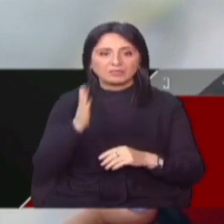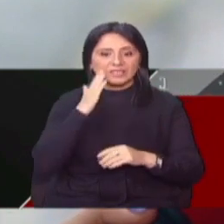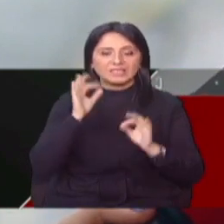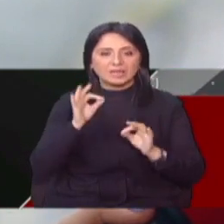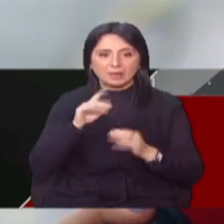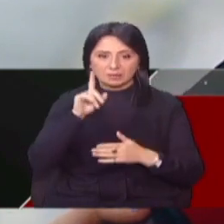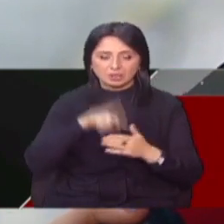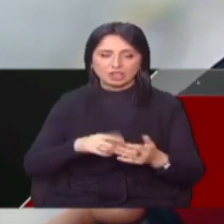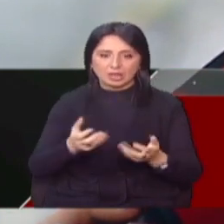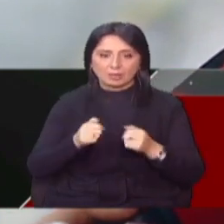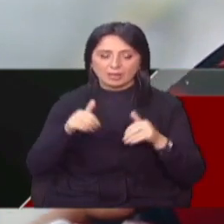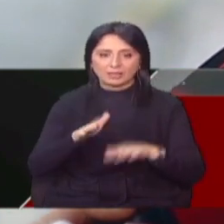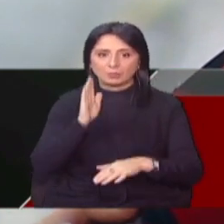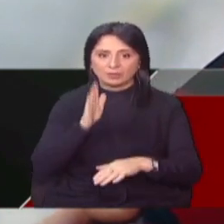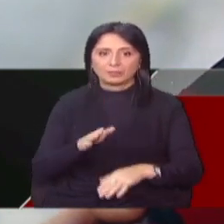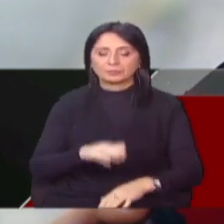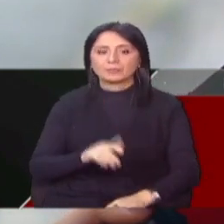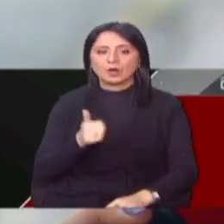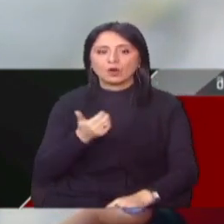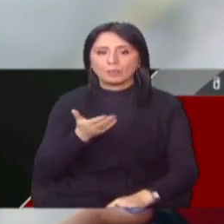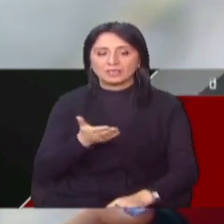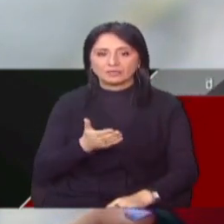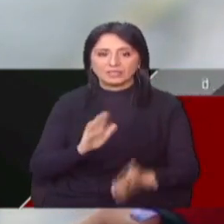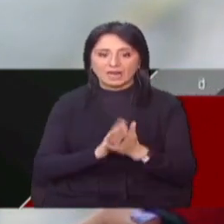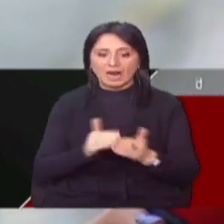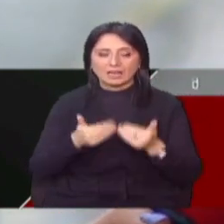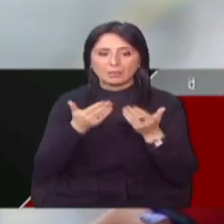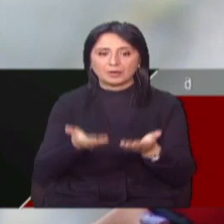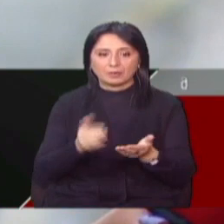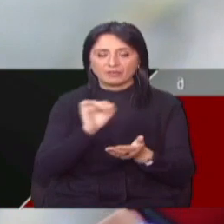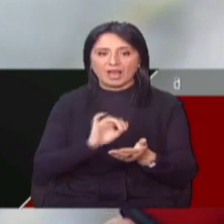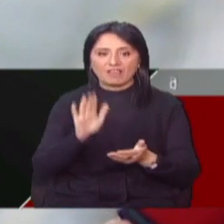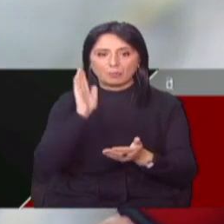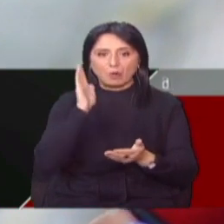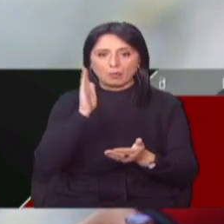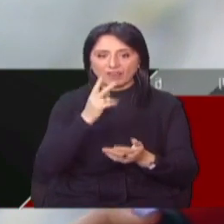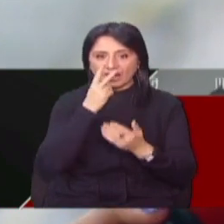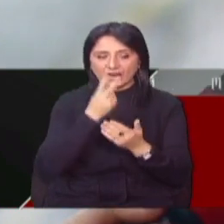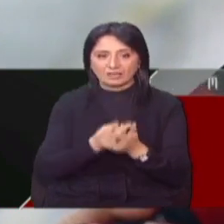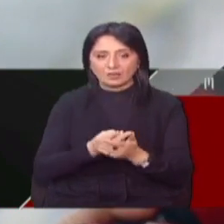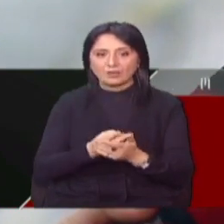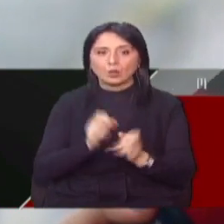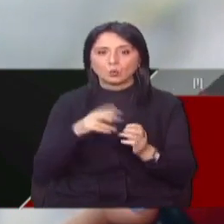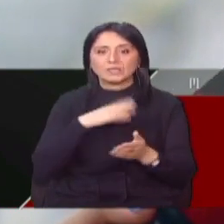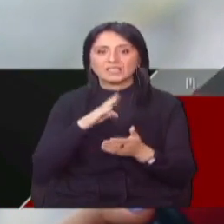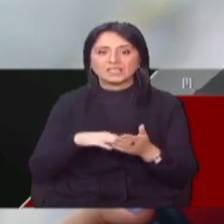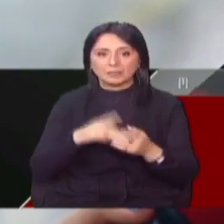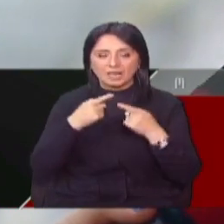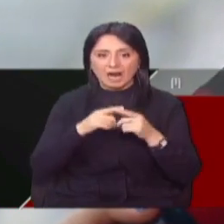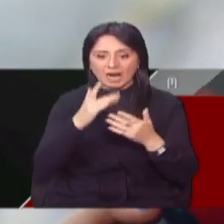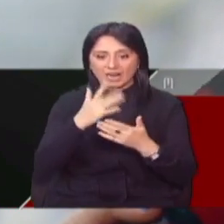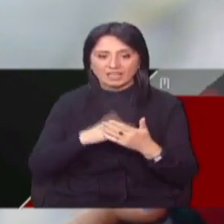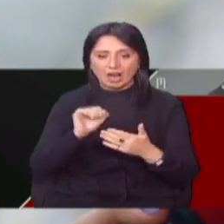samartliani gadaçqotileba romosats ganapirobebs evropuli momovlis khedva usaptkhoebis